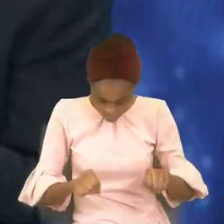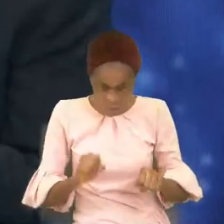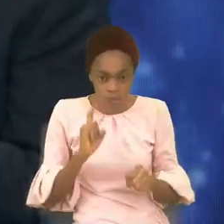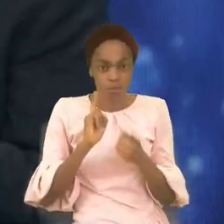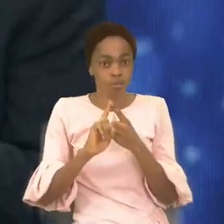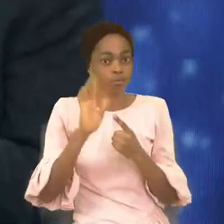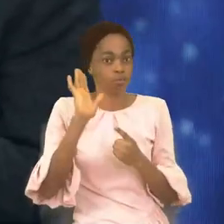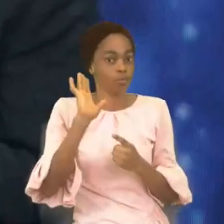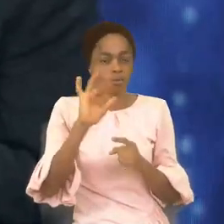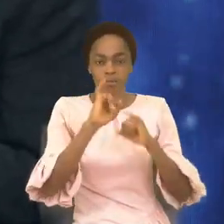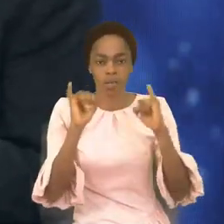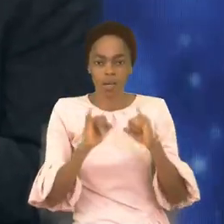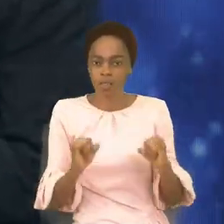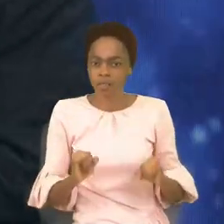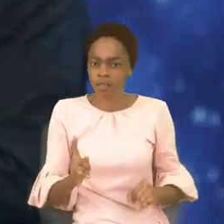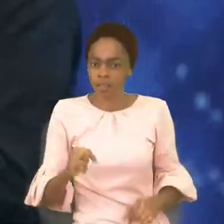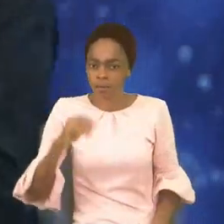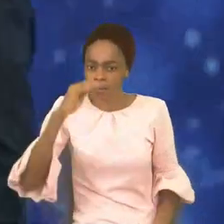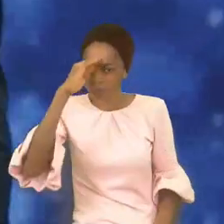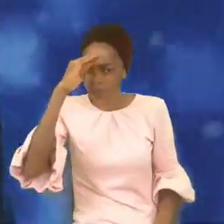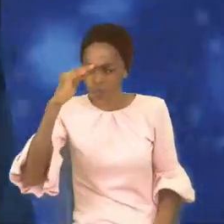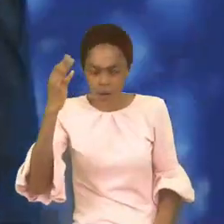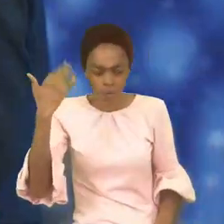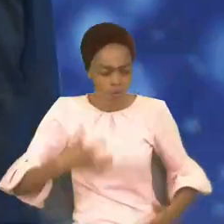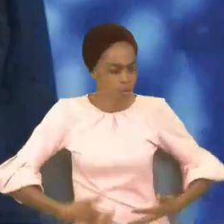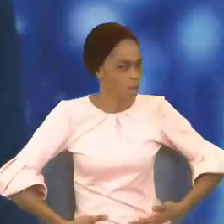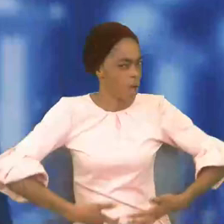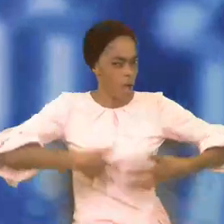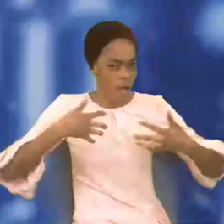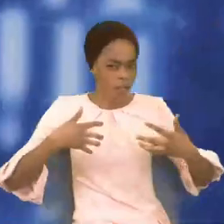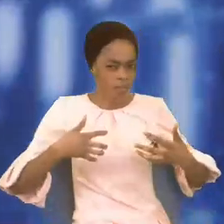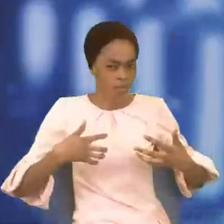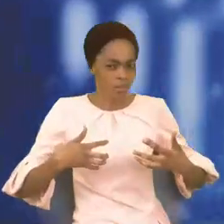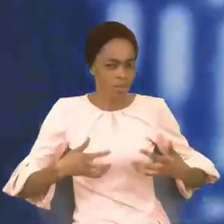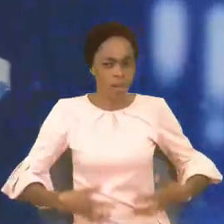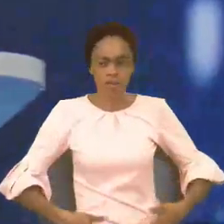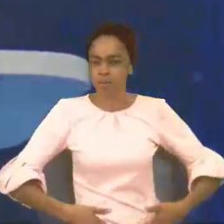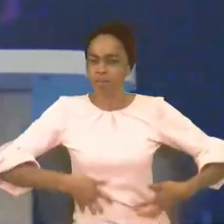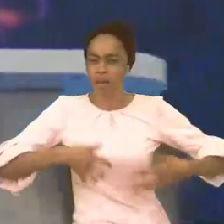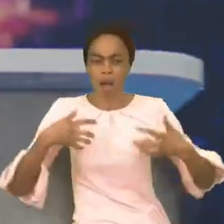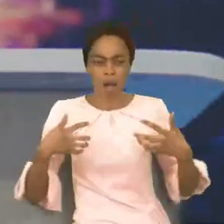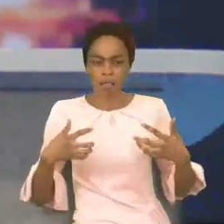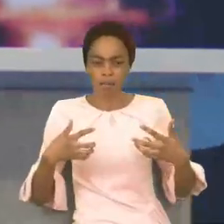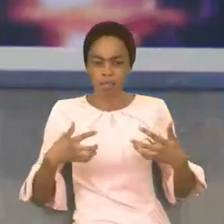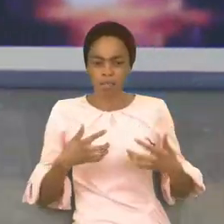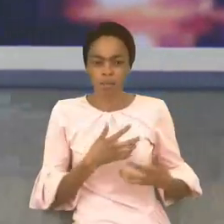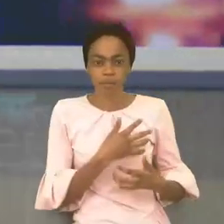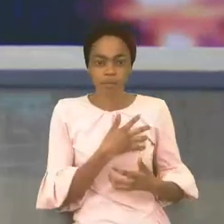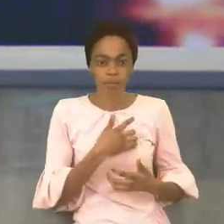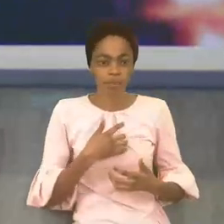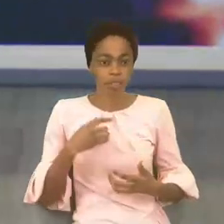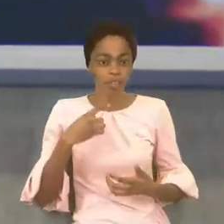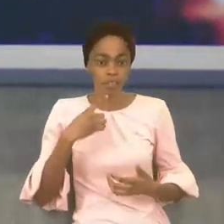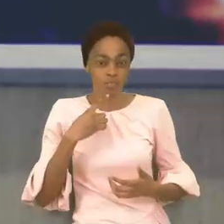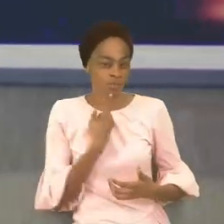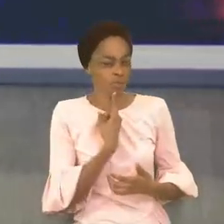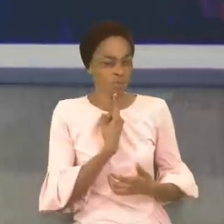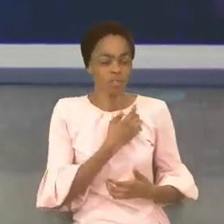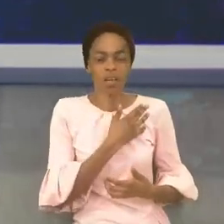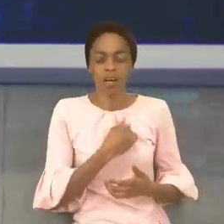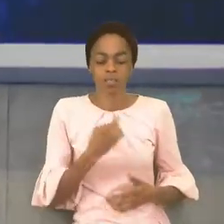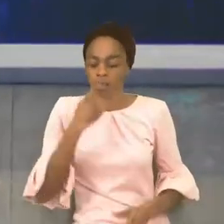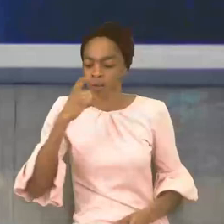idole. L'homme était en colère, s'est enflammé. Il a demandé à